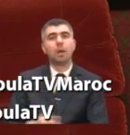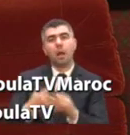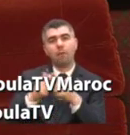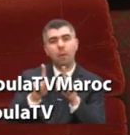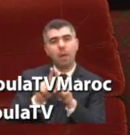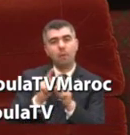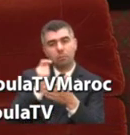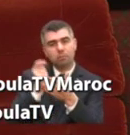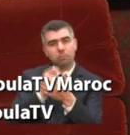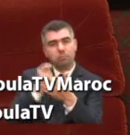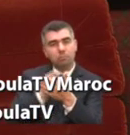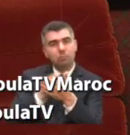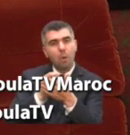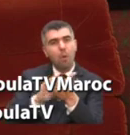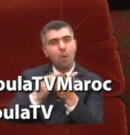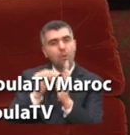التوصيات، وقامت